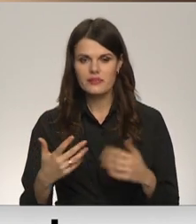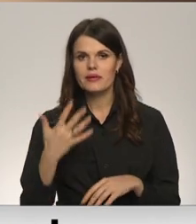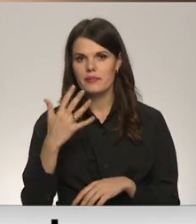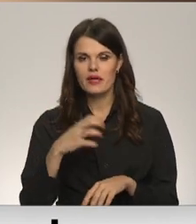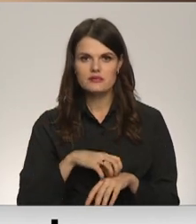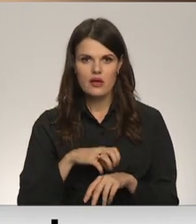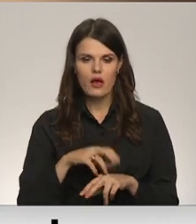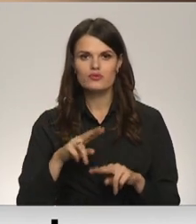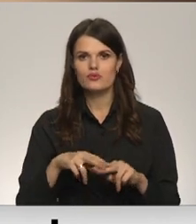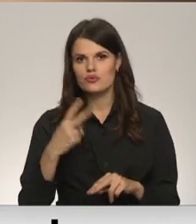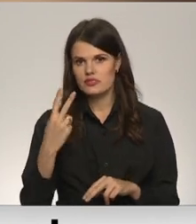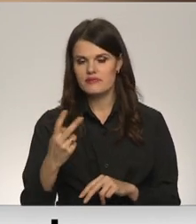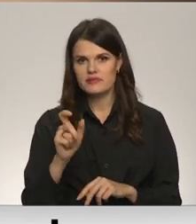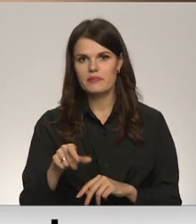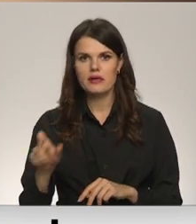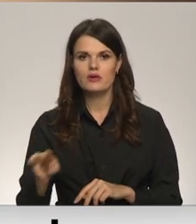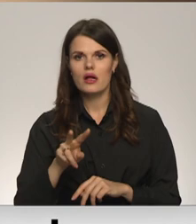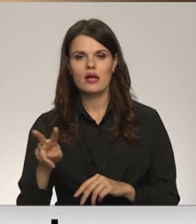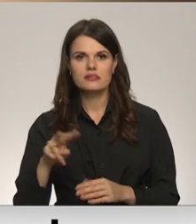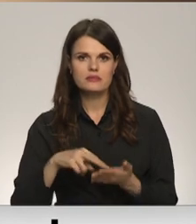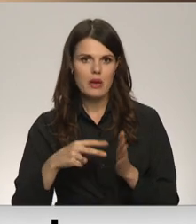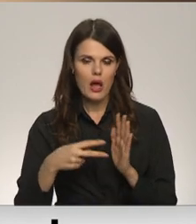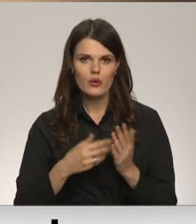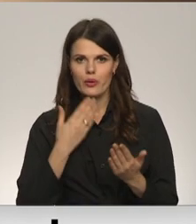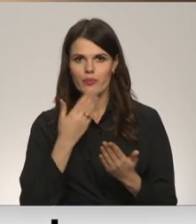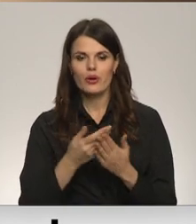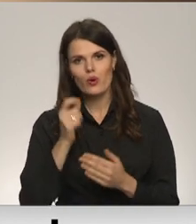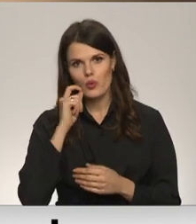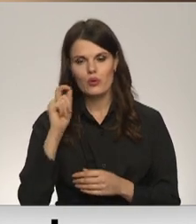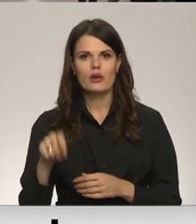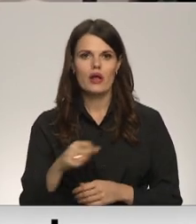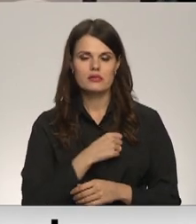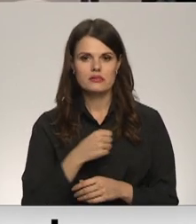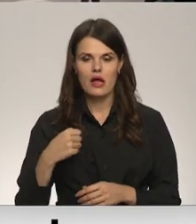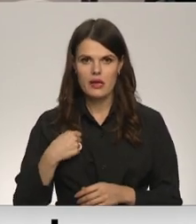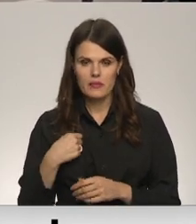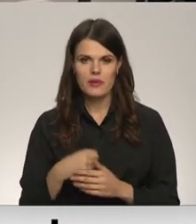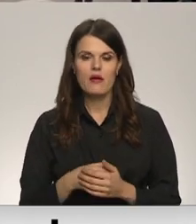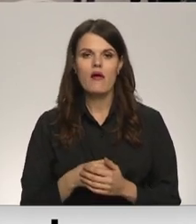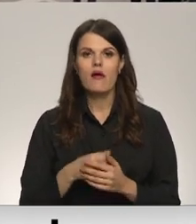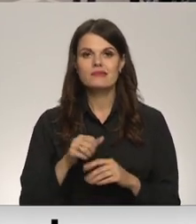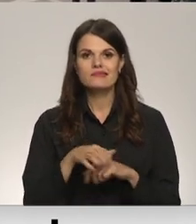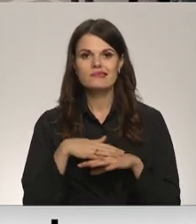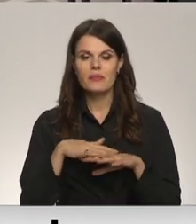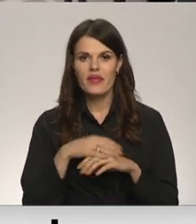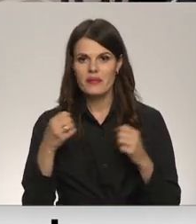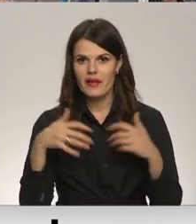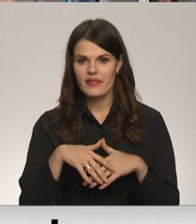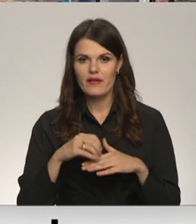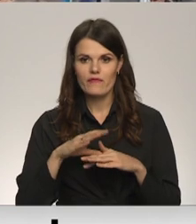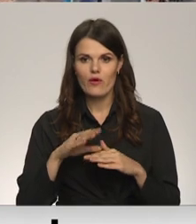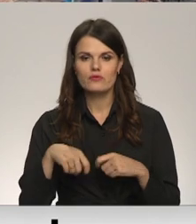un divas personas, kas plāno pieteikties Ukrainas spēkos. Sabiedrības integrācijas fonds